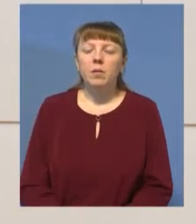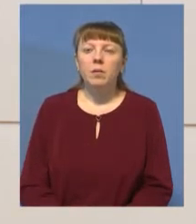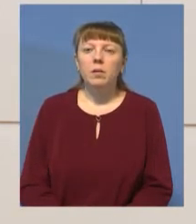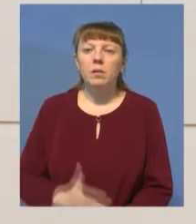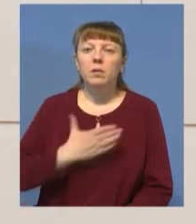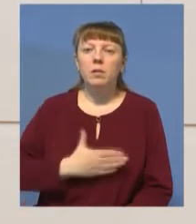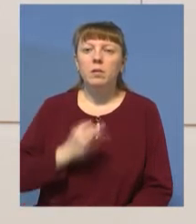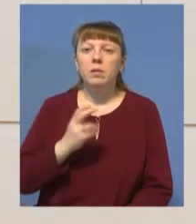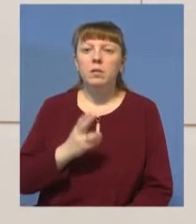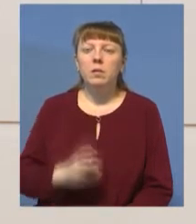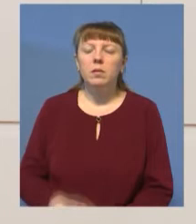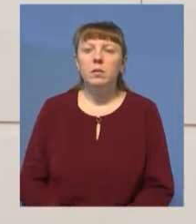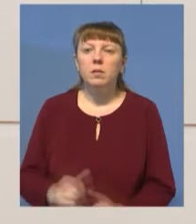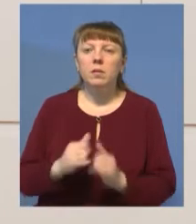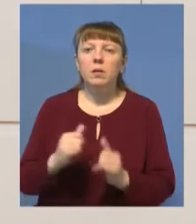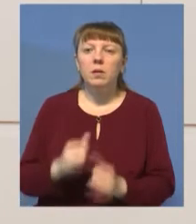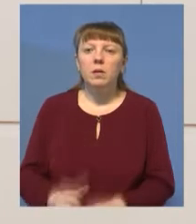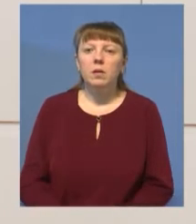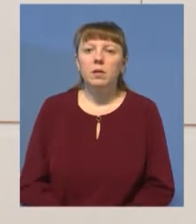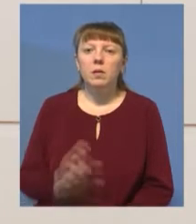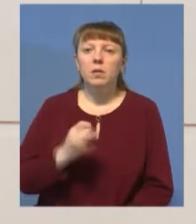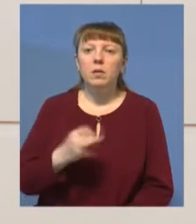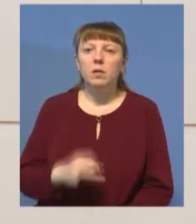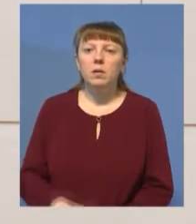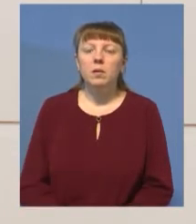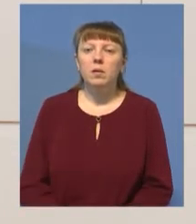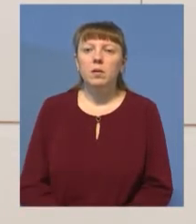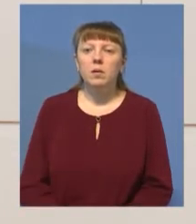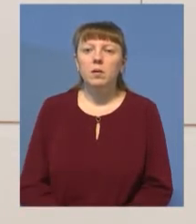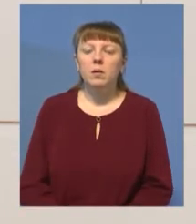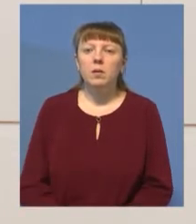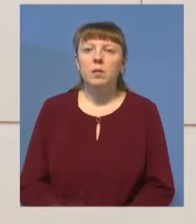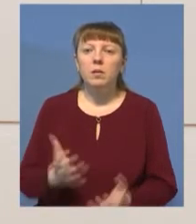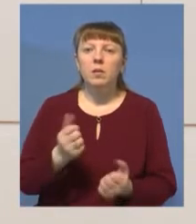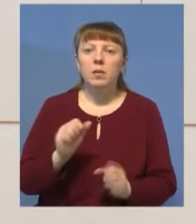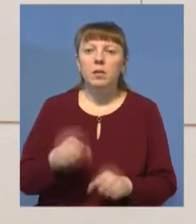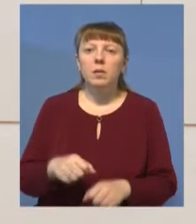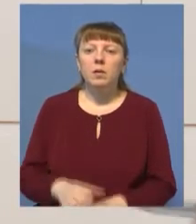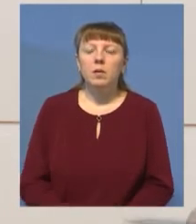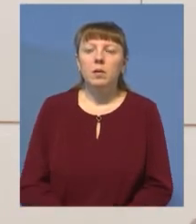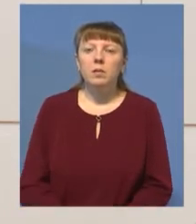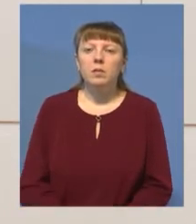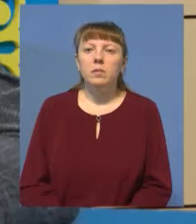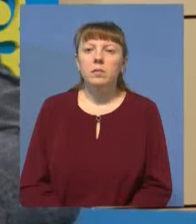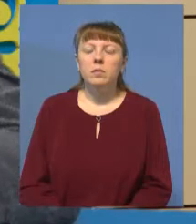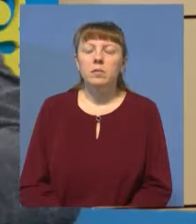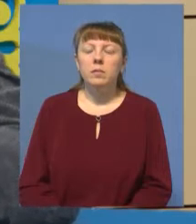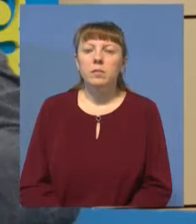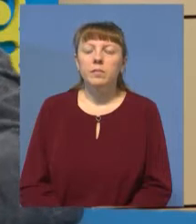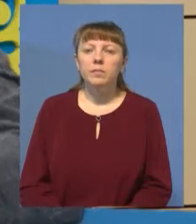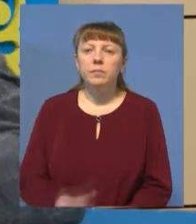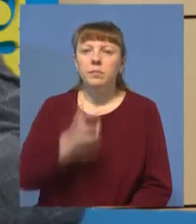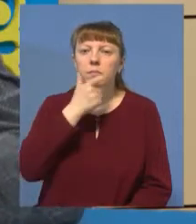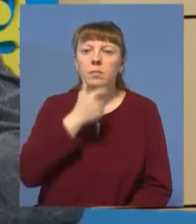удовлетворение исков идет увеличение в сторону потребителей, нежели предпринимателей. А с чем это связано? Повышается